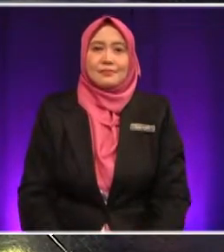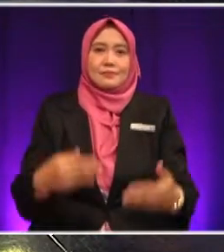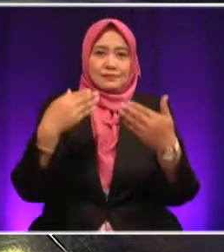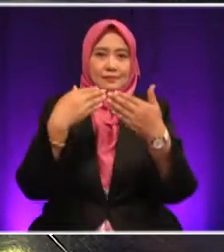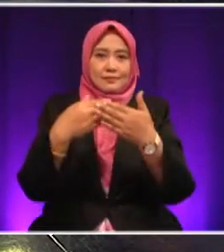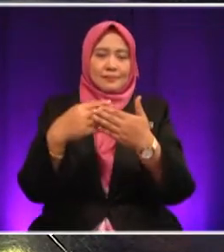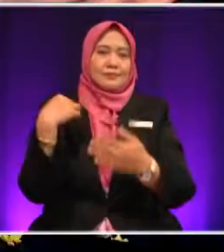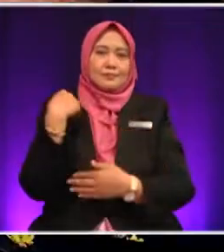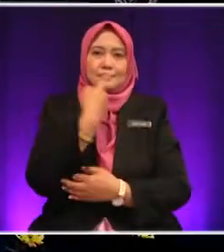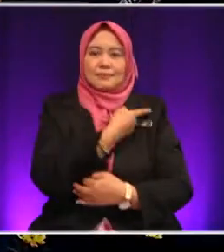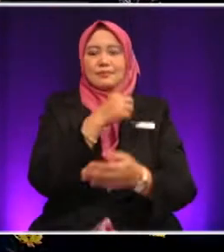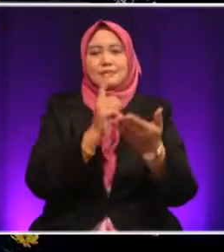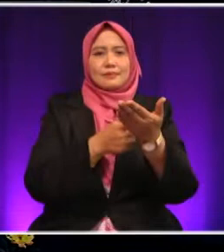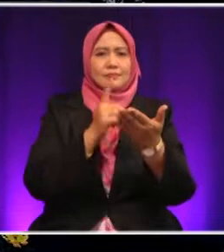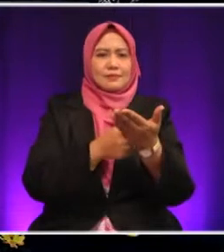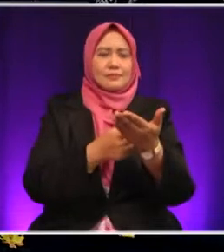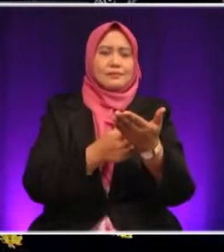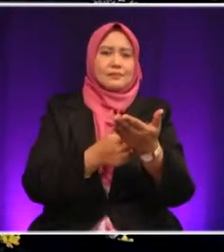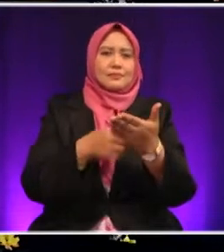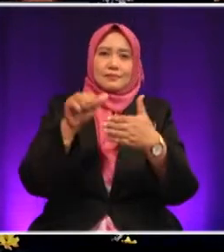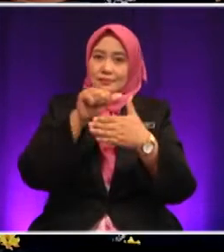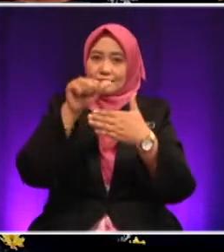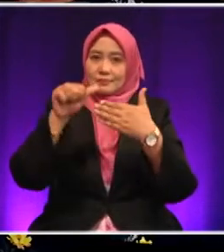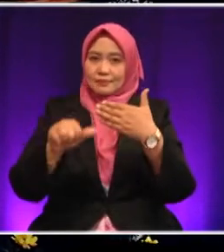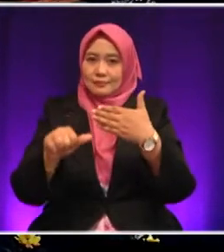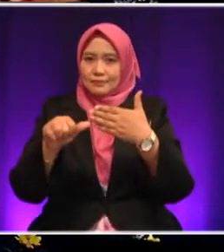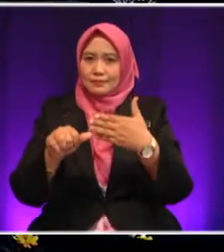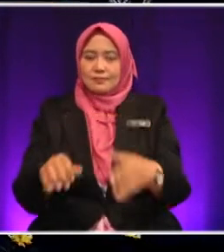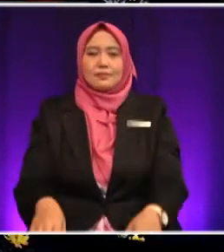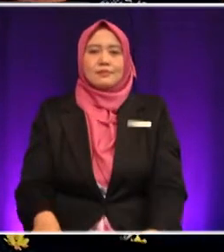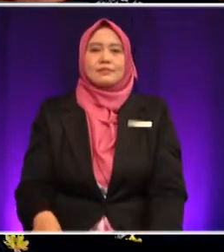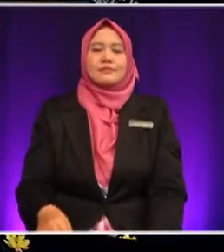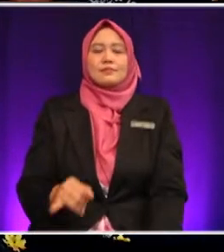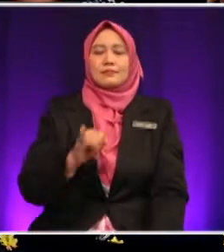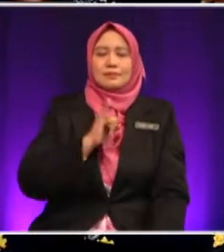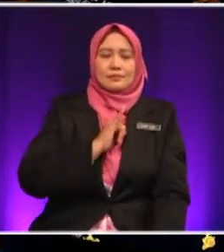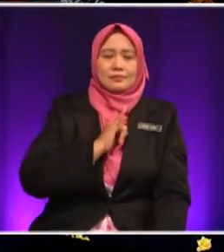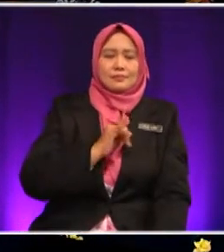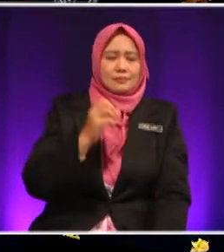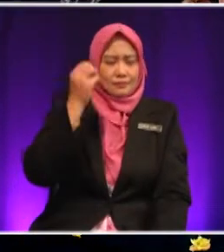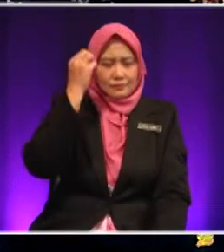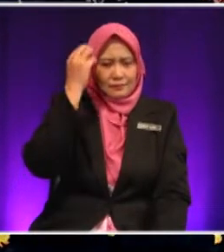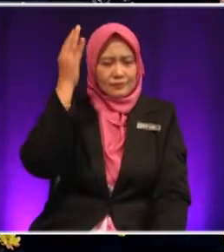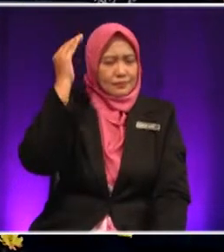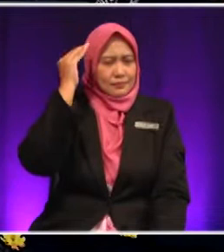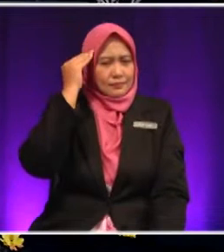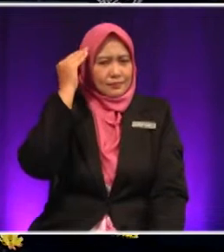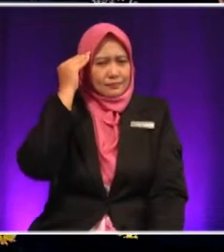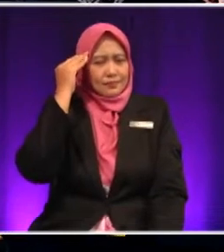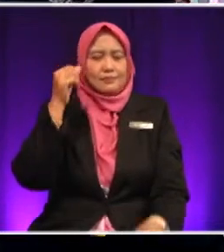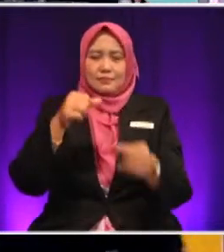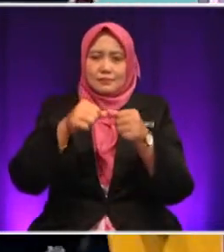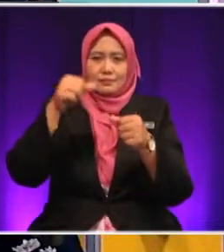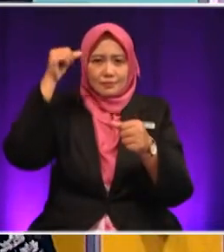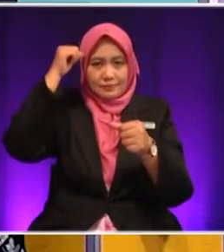kita kepada perbincangan yang terakhir sebelum to check guna Ingatkan sekali lagi mengenai panduan-panduan Billy menjawab soal yang berbentuk